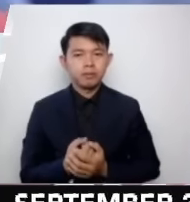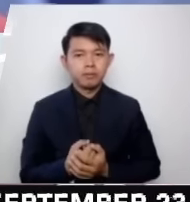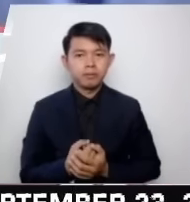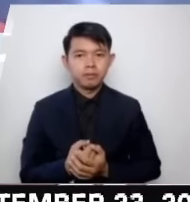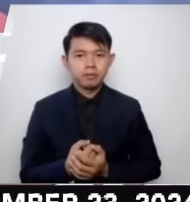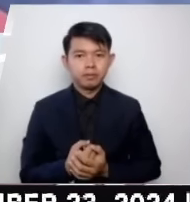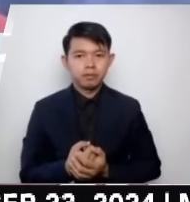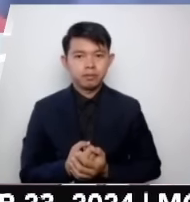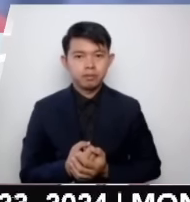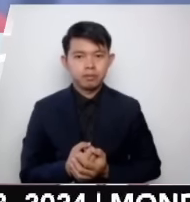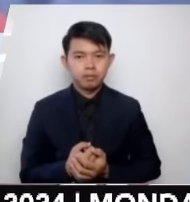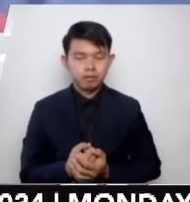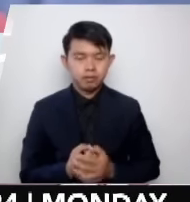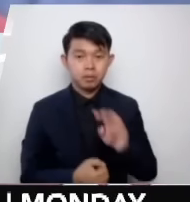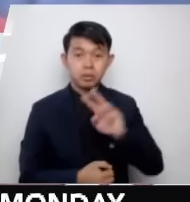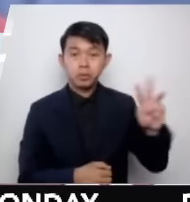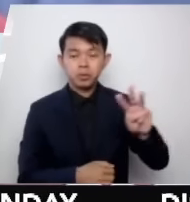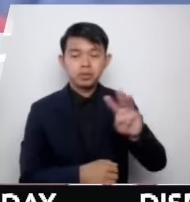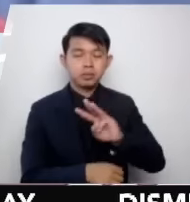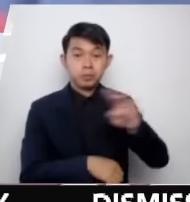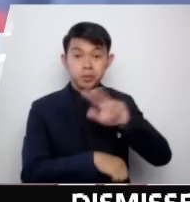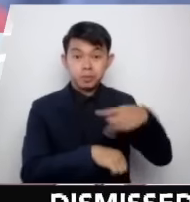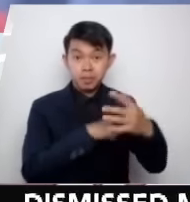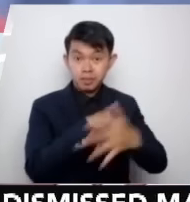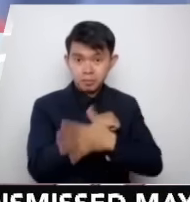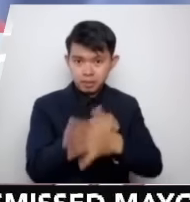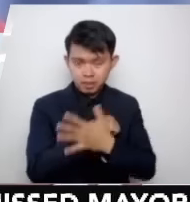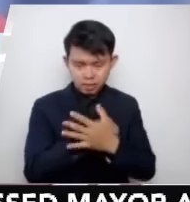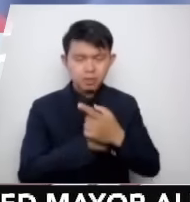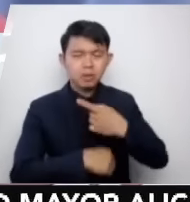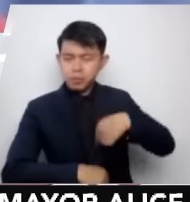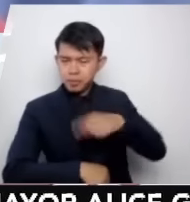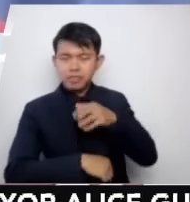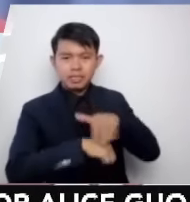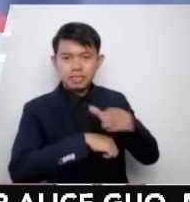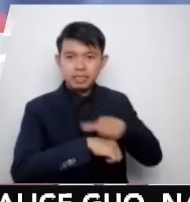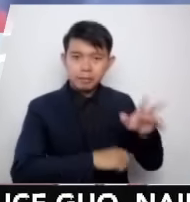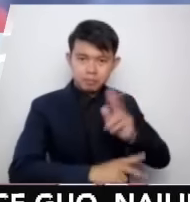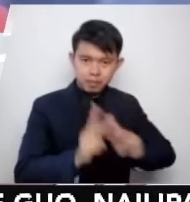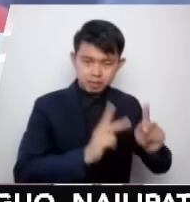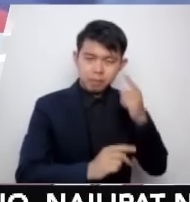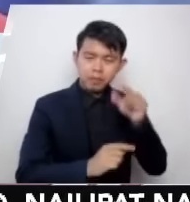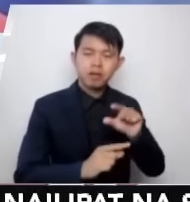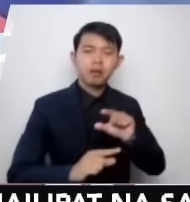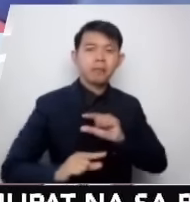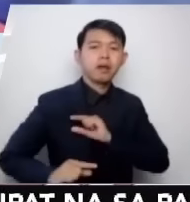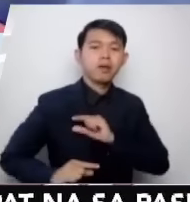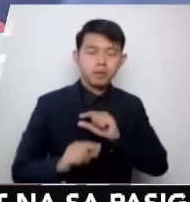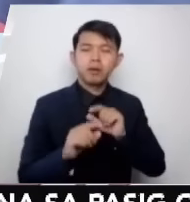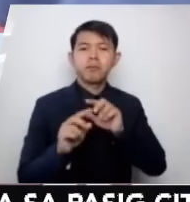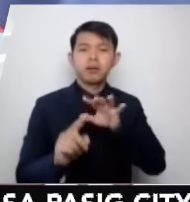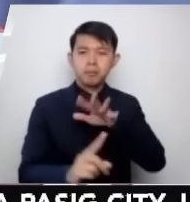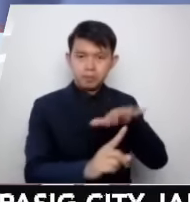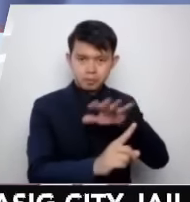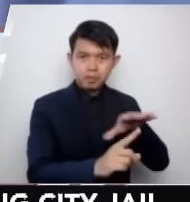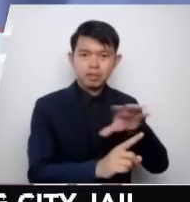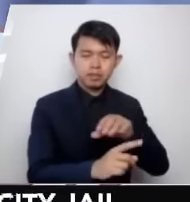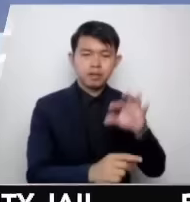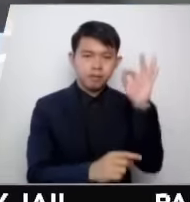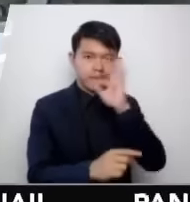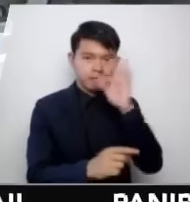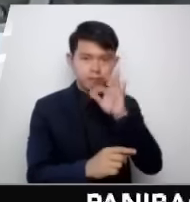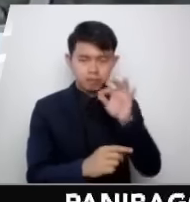West Philippine Sea. Tao din po yung pinapadala natin. Huwag nating kalimutan na mga kababayan din natin yon. Pareho lang din po sila